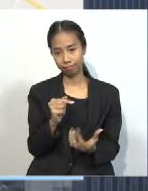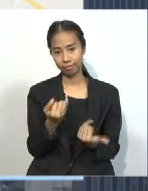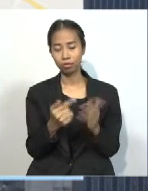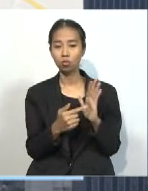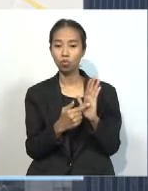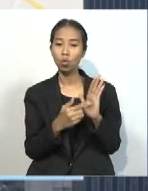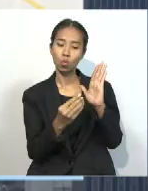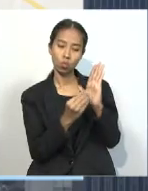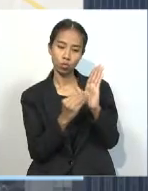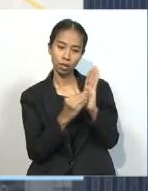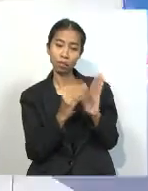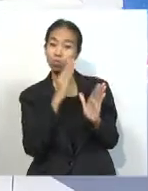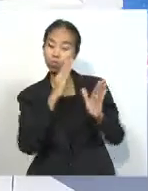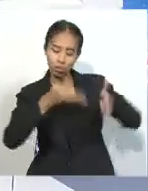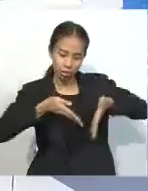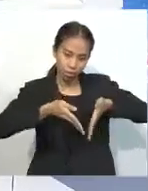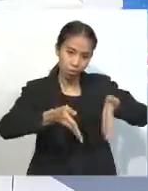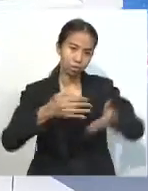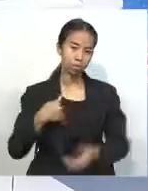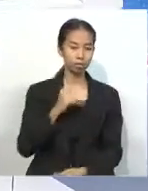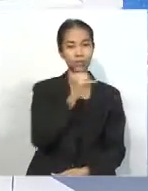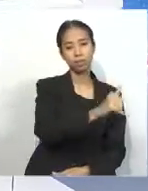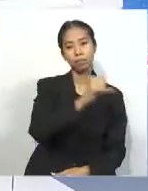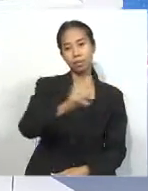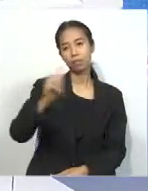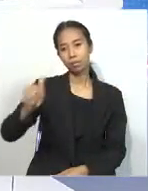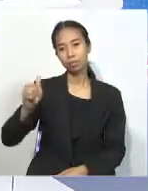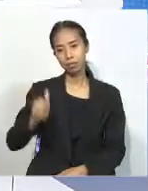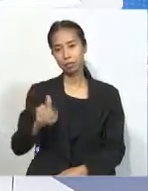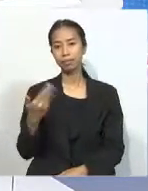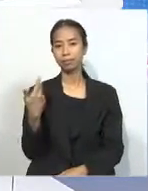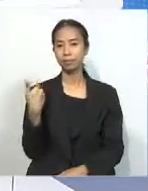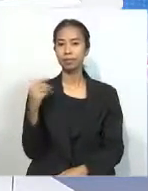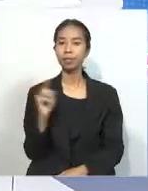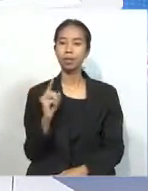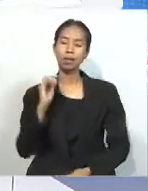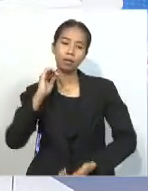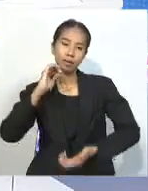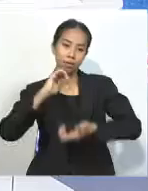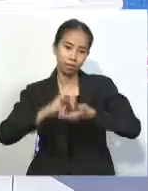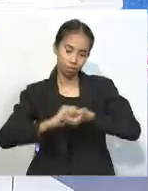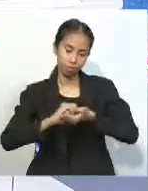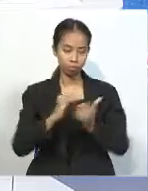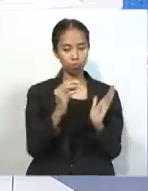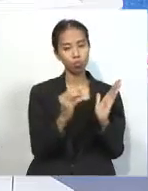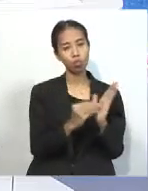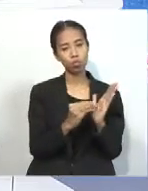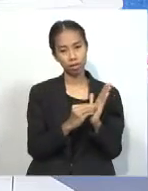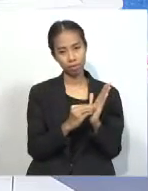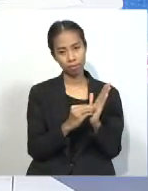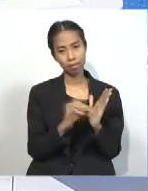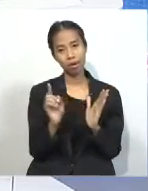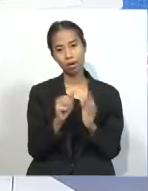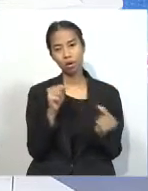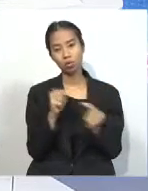กรุงเทพหลายคนเนี่ยผ่านไปตามถนนสายต่างๆเราจะเห็นเลยว่าทางกรมควบคุมมลพิษเขาก็ร่วมกับกรุงเทพมหานครนำ